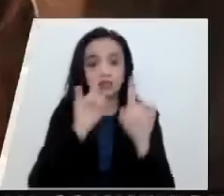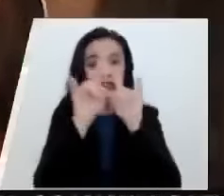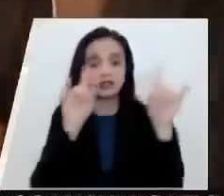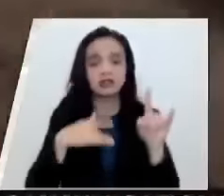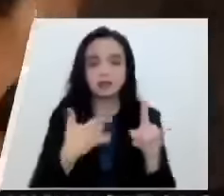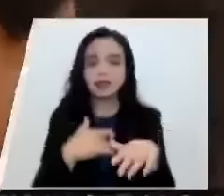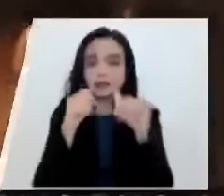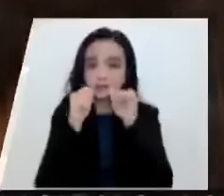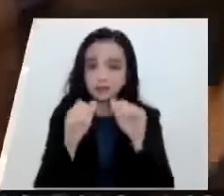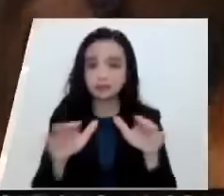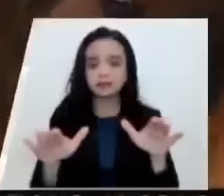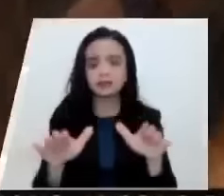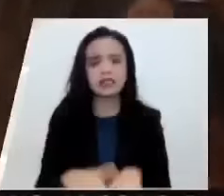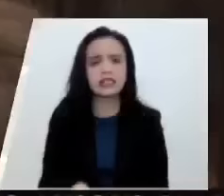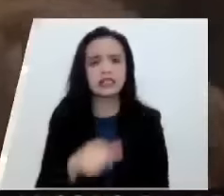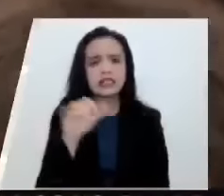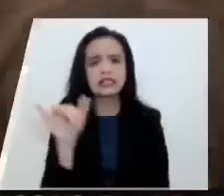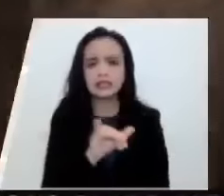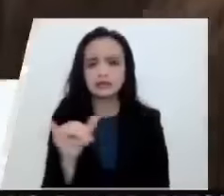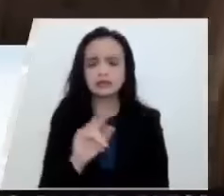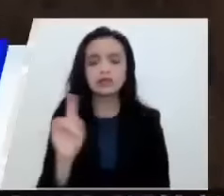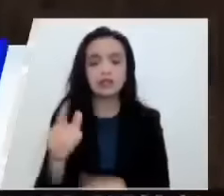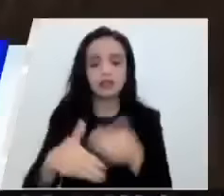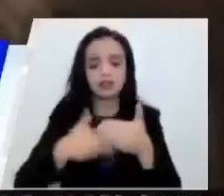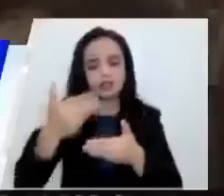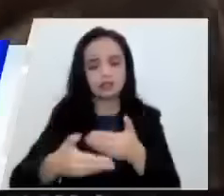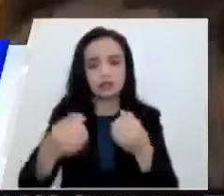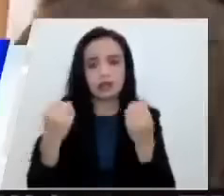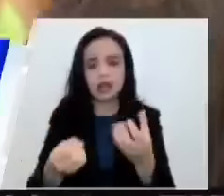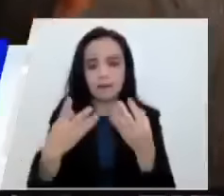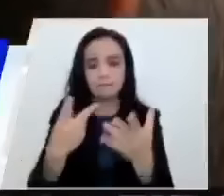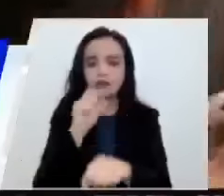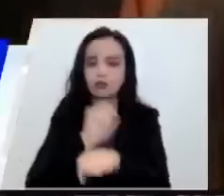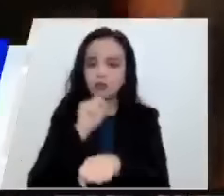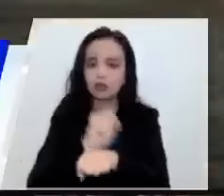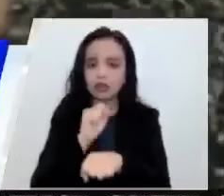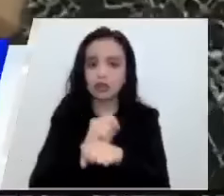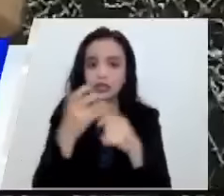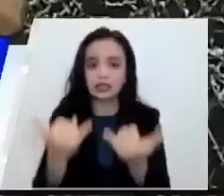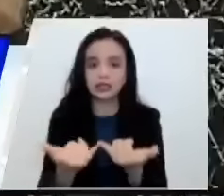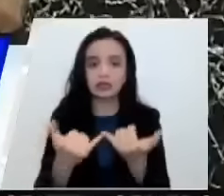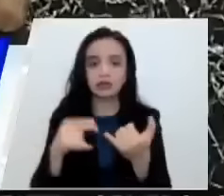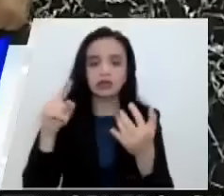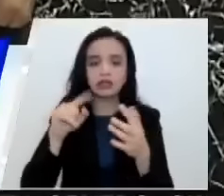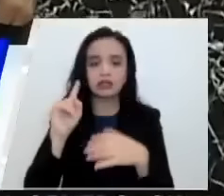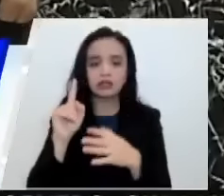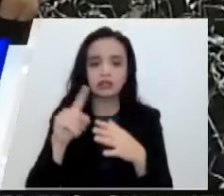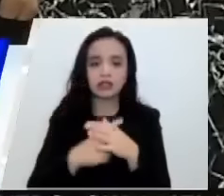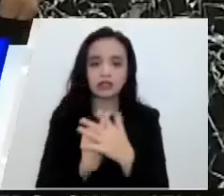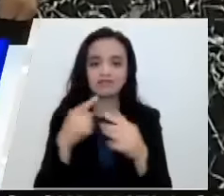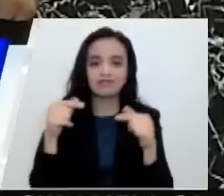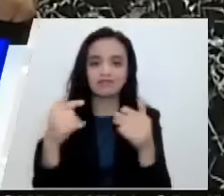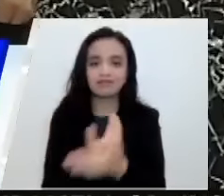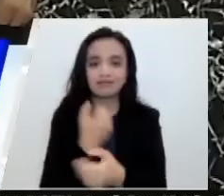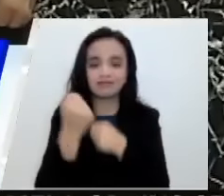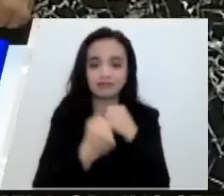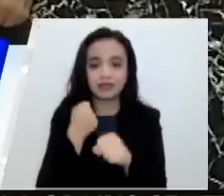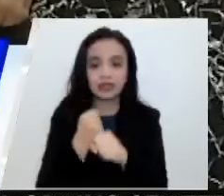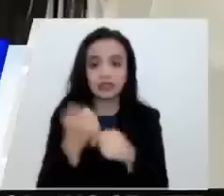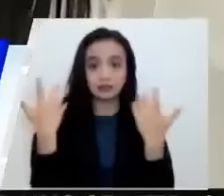kundi pati na rin sa sunod-sunod na trabaho ngayong kasisimula pa lang ng taon. Katatapos lang daw nila ng shooting ng